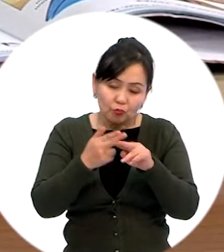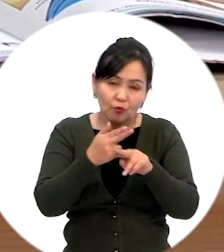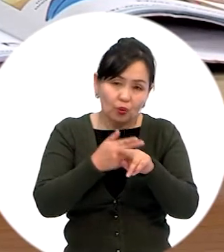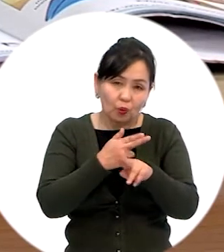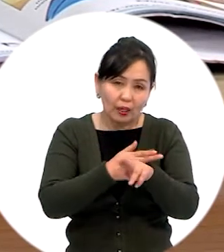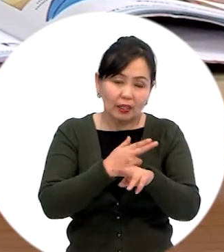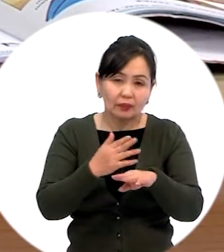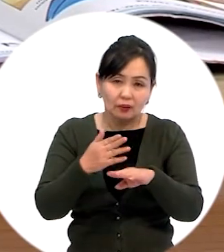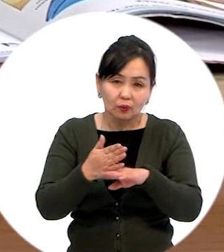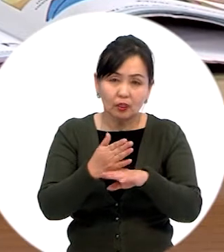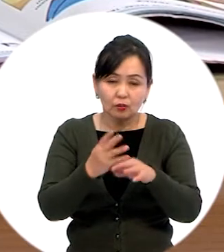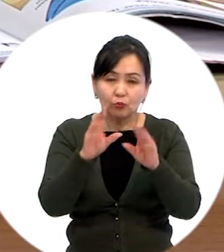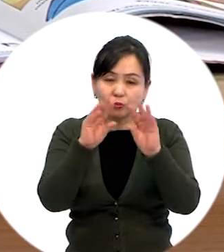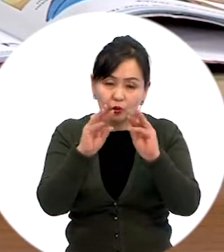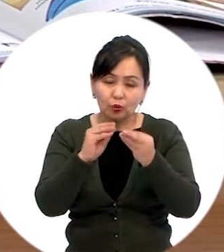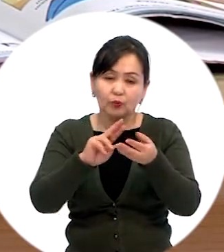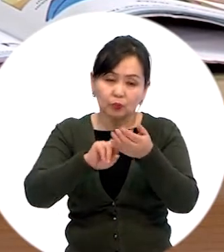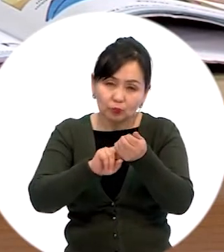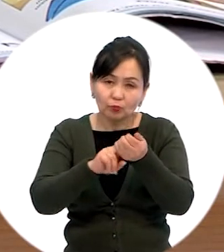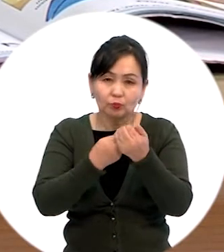зөөлрүүлэх хэрэгтэй байгаа.